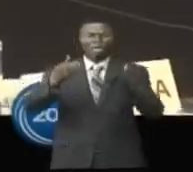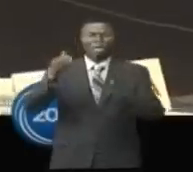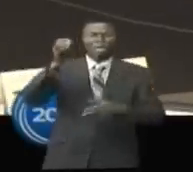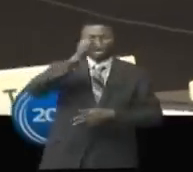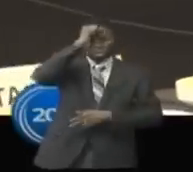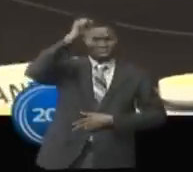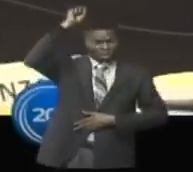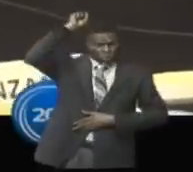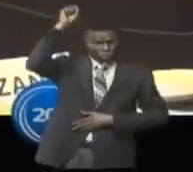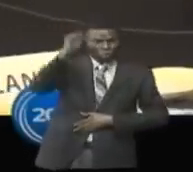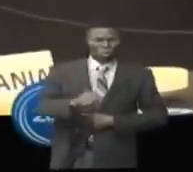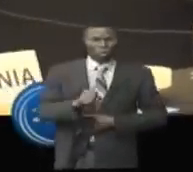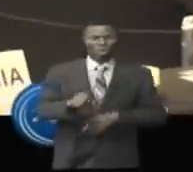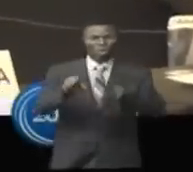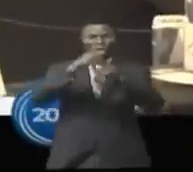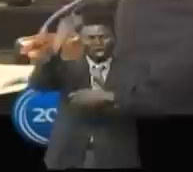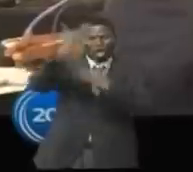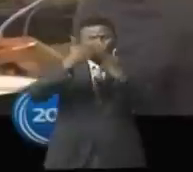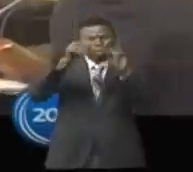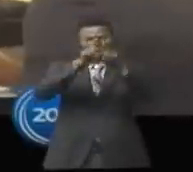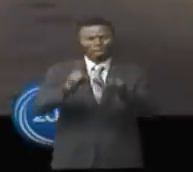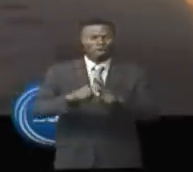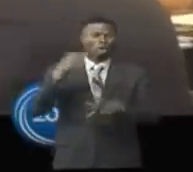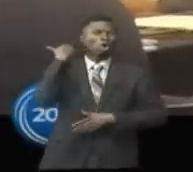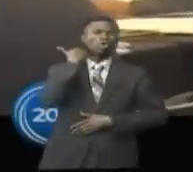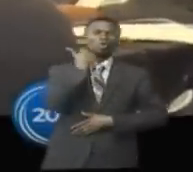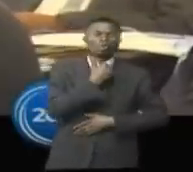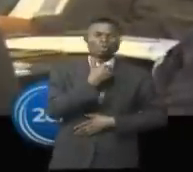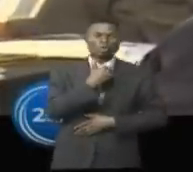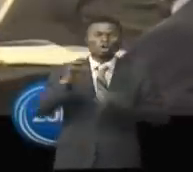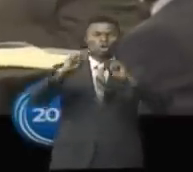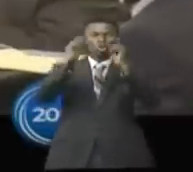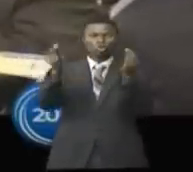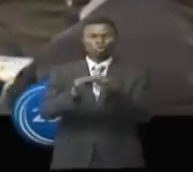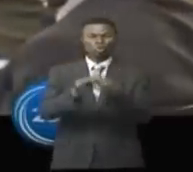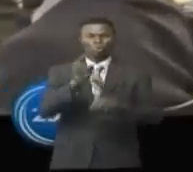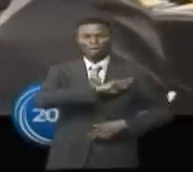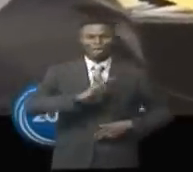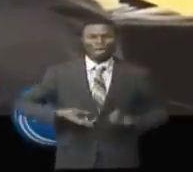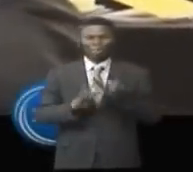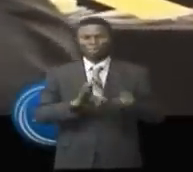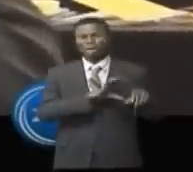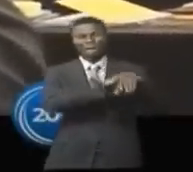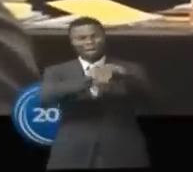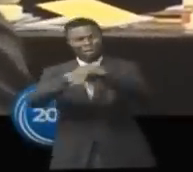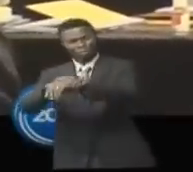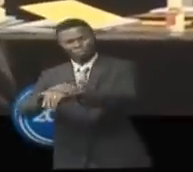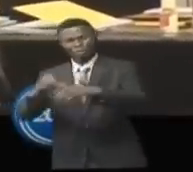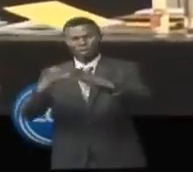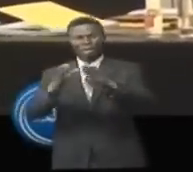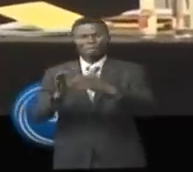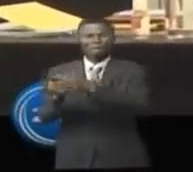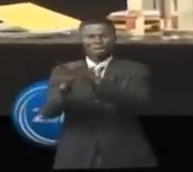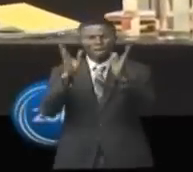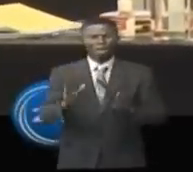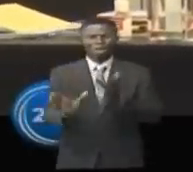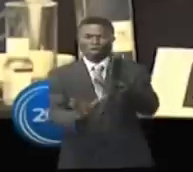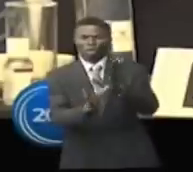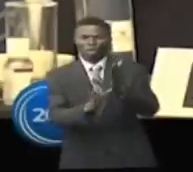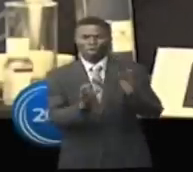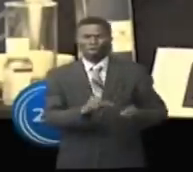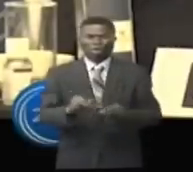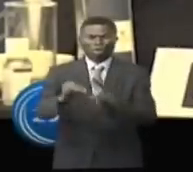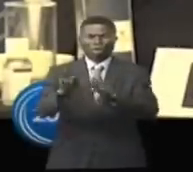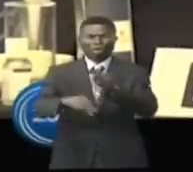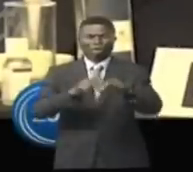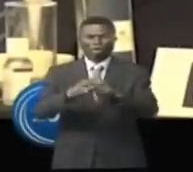le Rwanda et l'Ouganda. La délégation de la République démocratique du Congo était conduite par les coordonnateurs adjoints du mécanisme